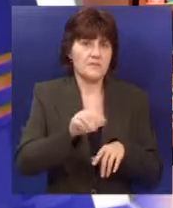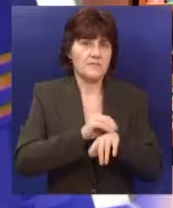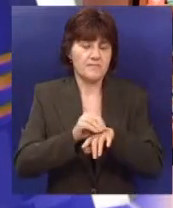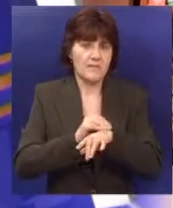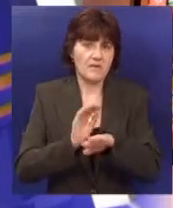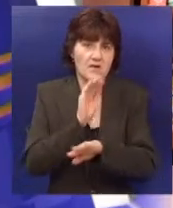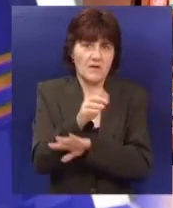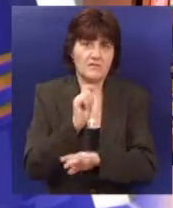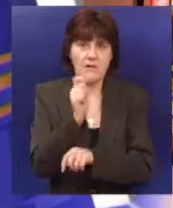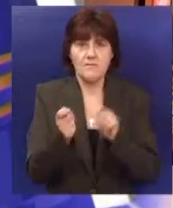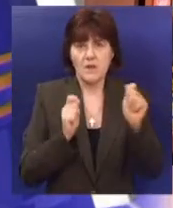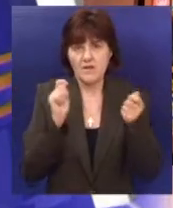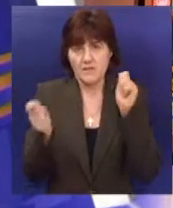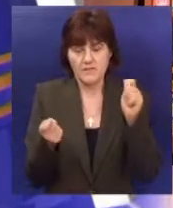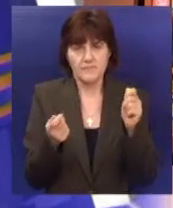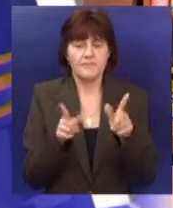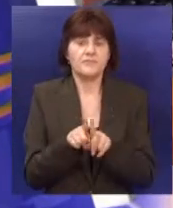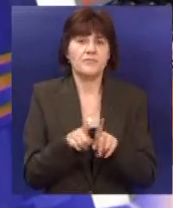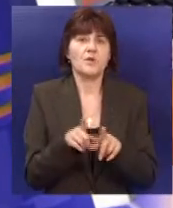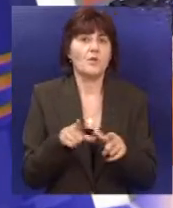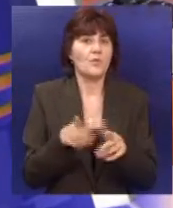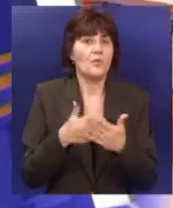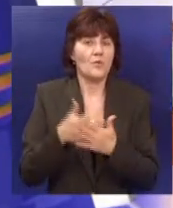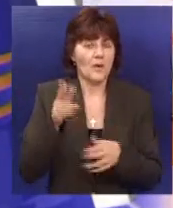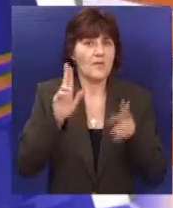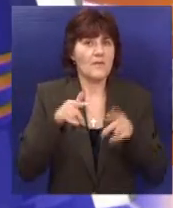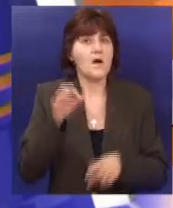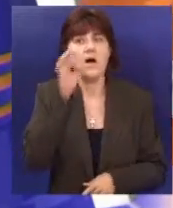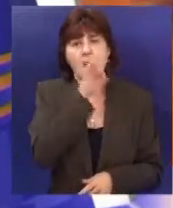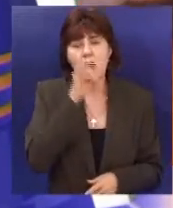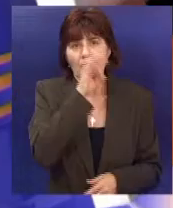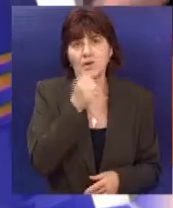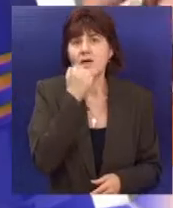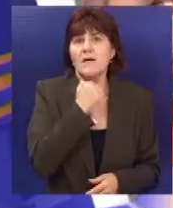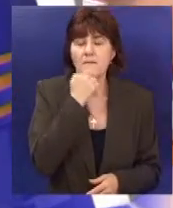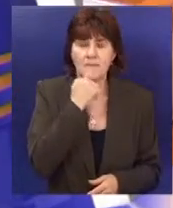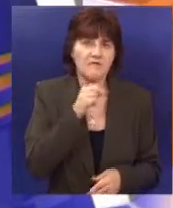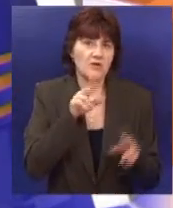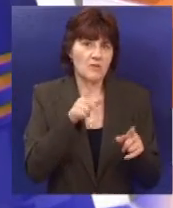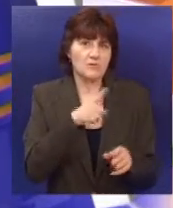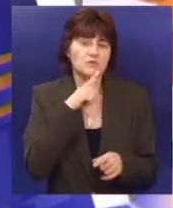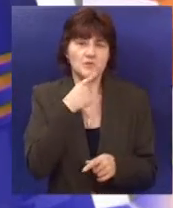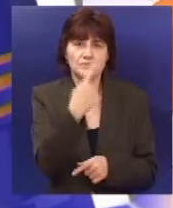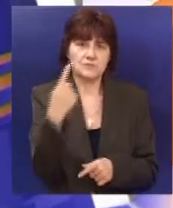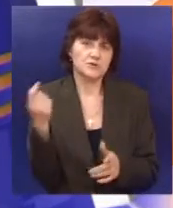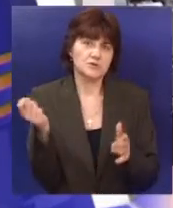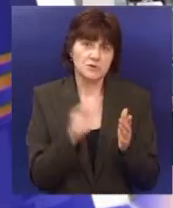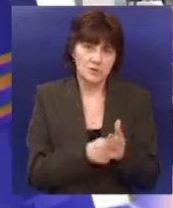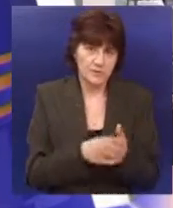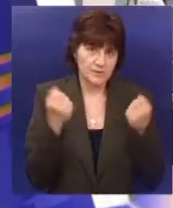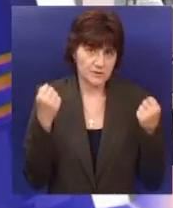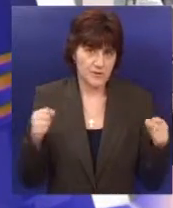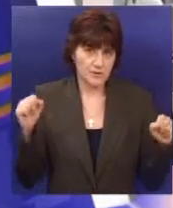Broj izdatih lekova u Subotici je daleko veći ako se zna da u gradu rade i privatne apoteke, odnosno da i apoteka Subotica ima